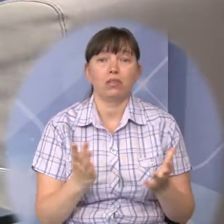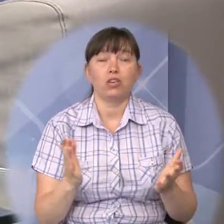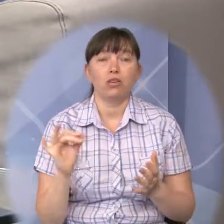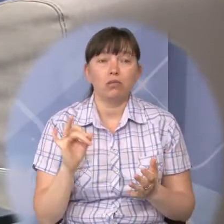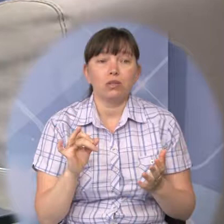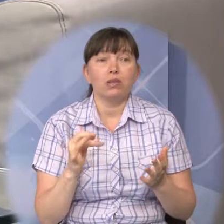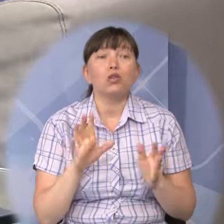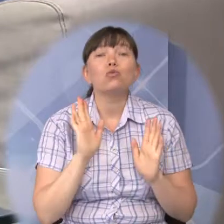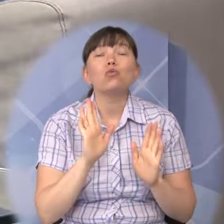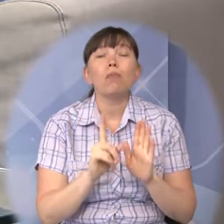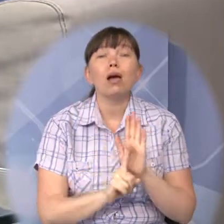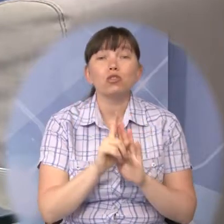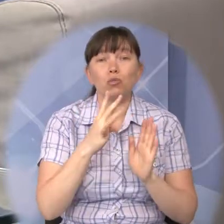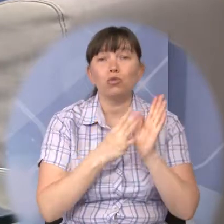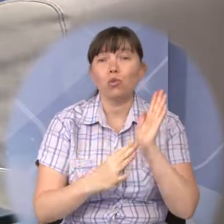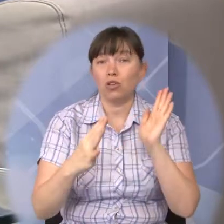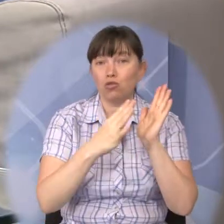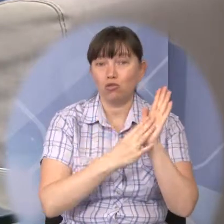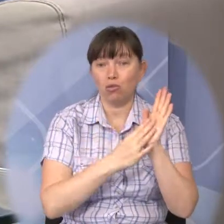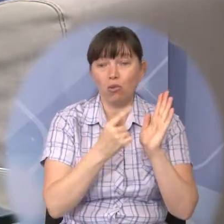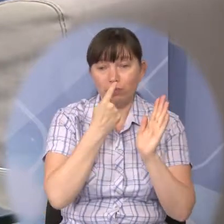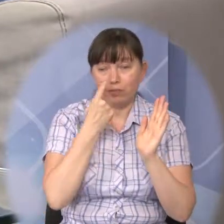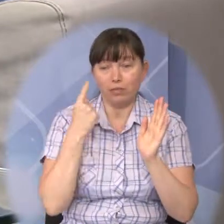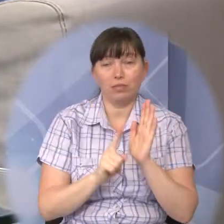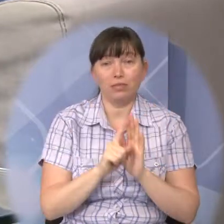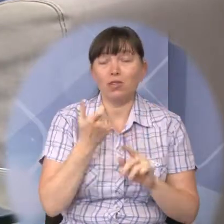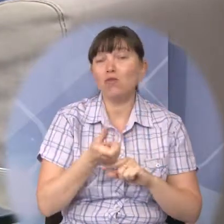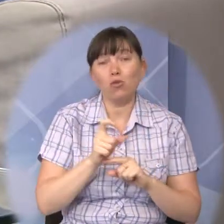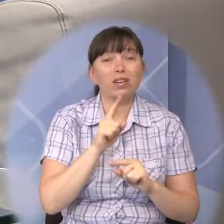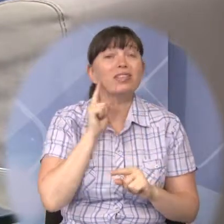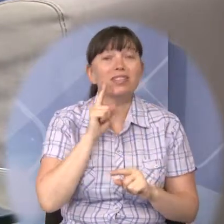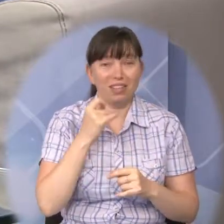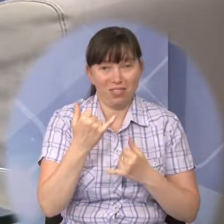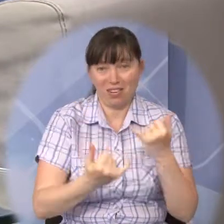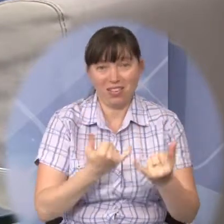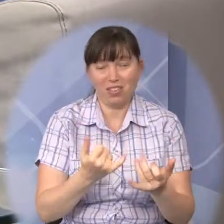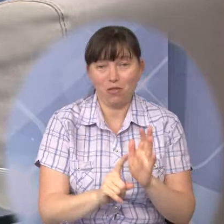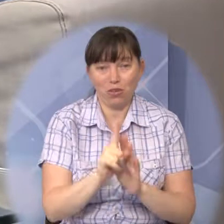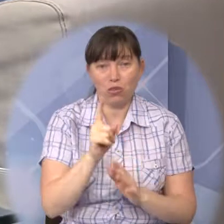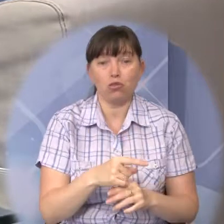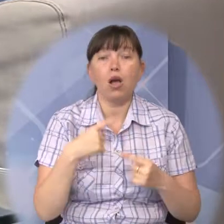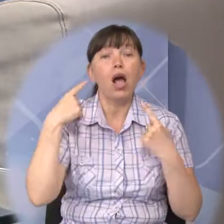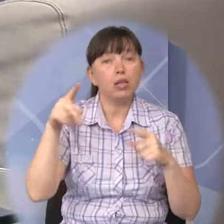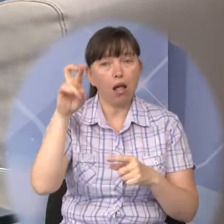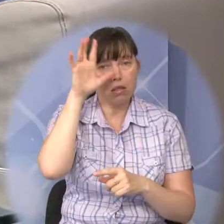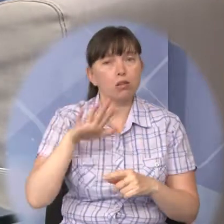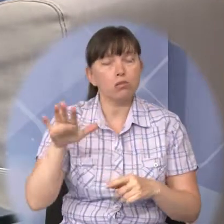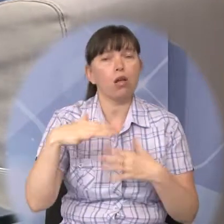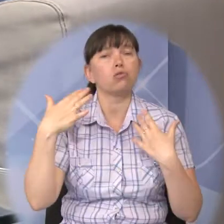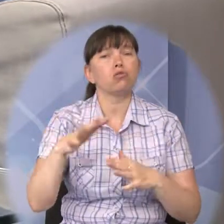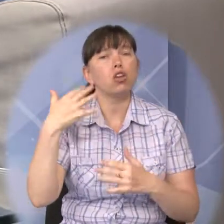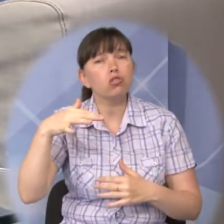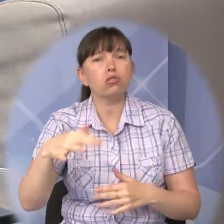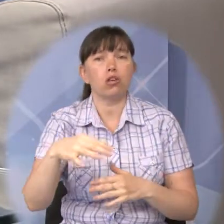și a luat avânt din 99, adică este un serviciu relativ tânăr, pe când în alte state are